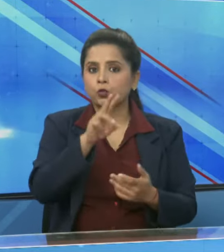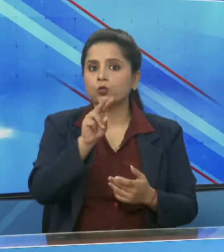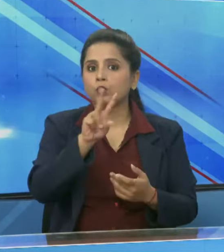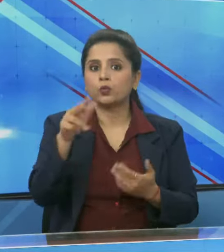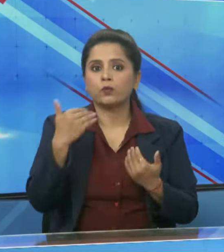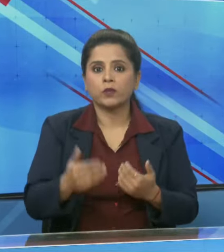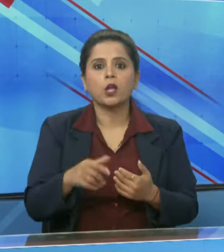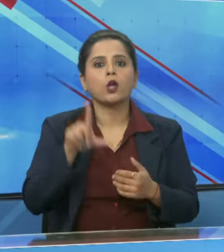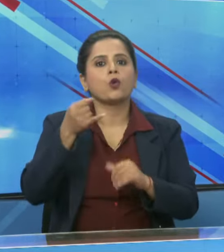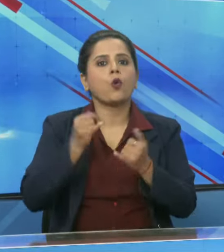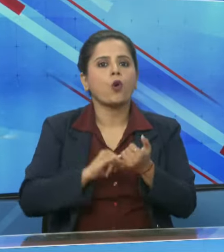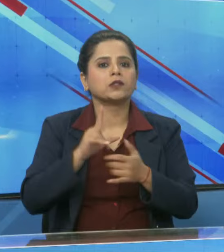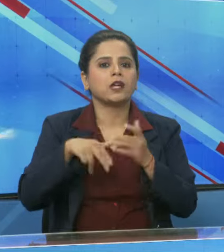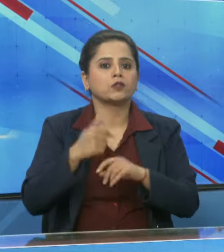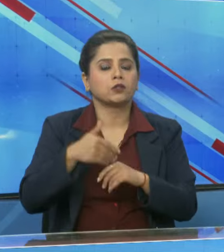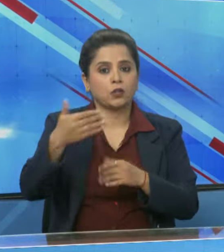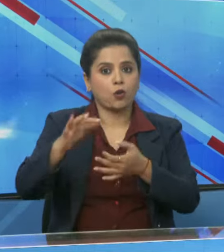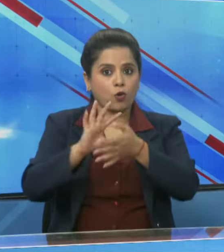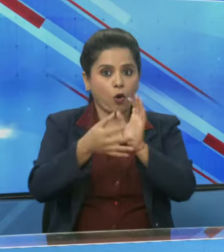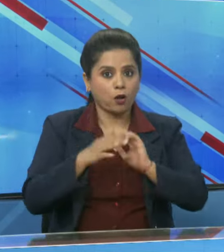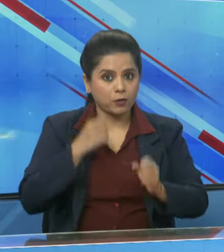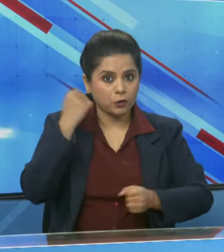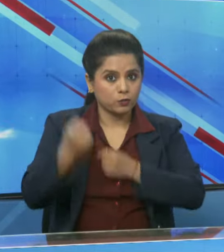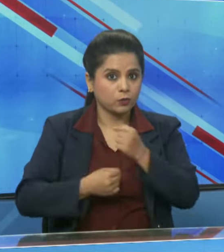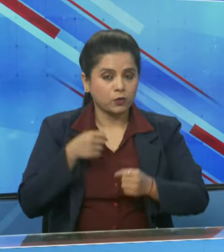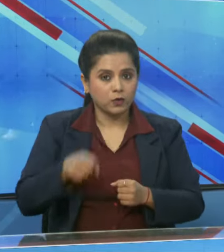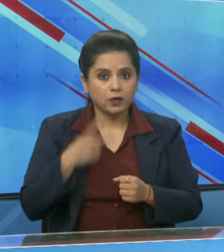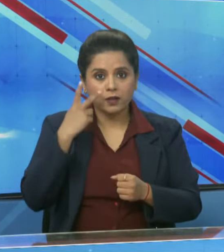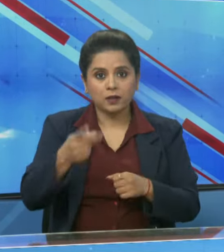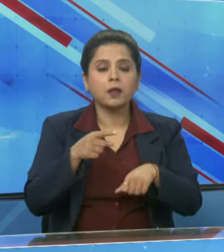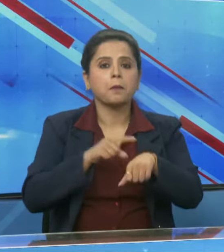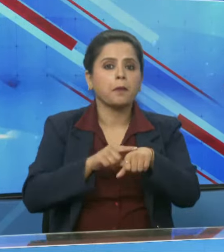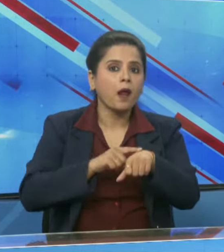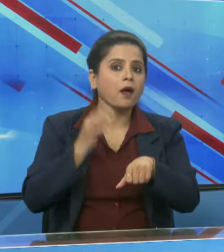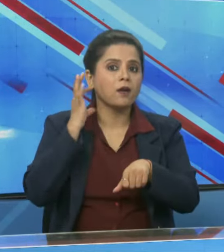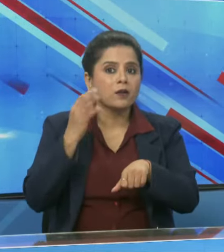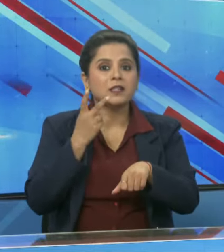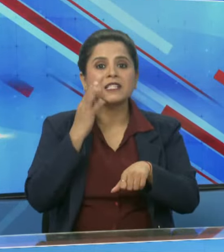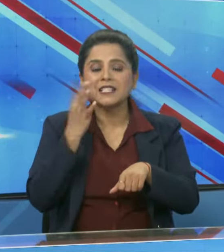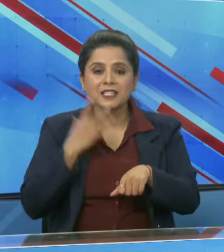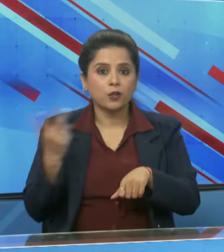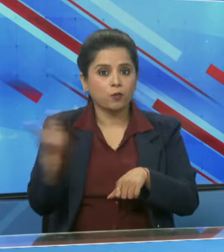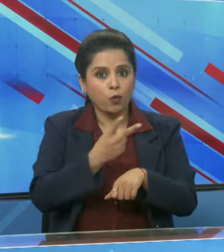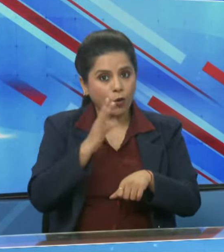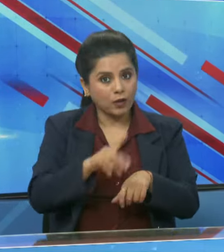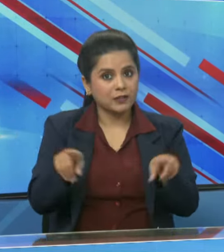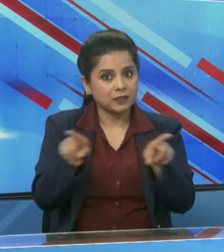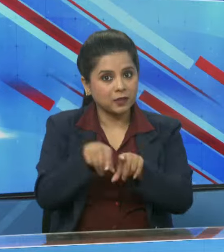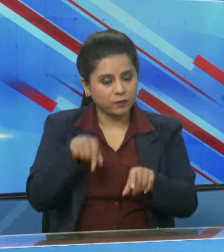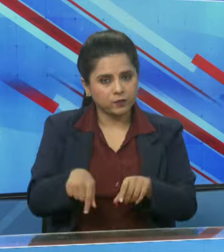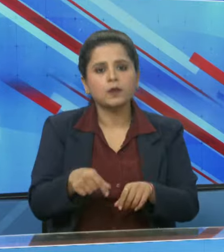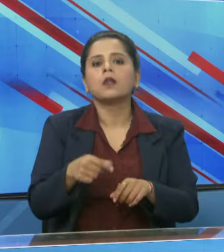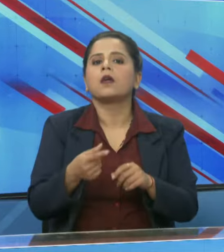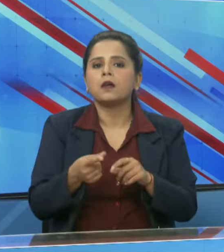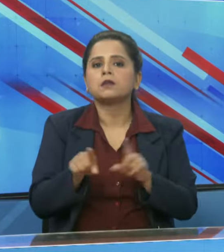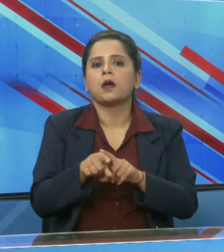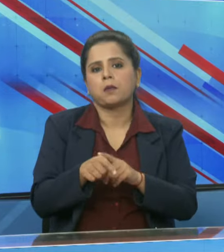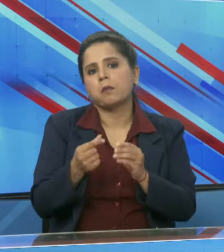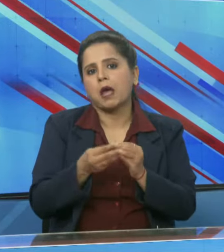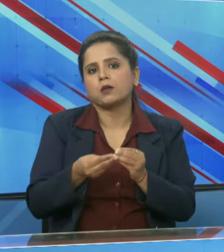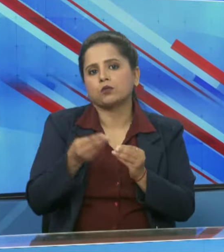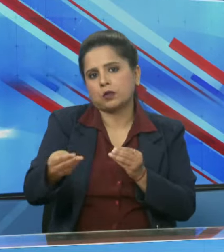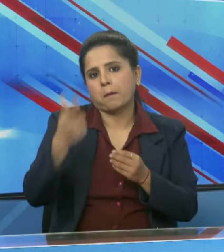लॉस एंजलिस में होने वाले ओलंपिक से एथलेटिक्स में रजत और कांस्य पदक जीतने वाले खिलाड़ियों को भी इनामी राशि दिए जाने की योजना